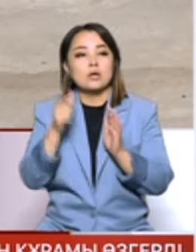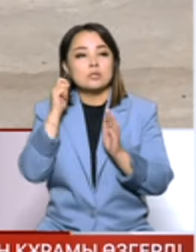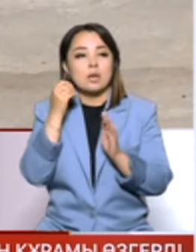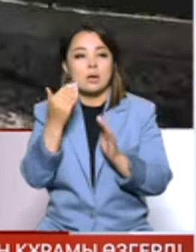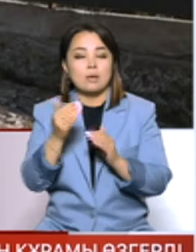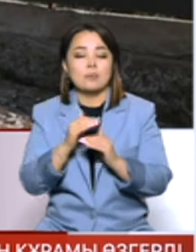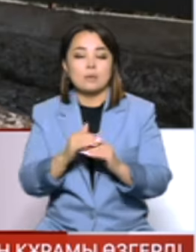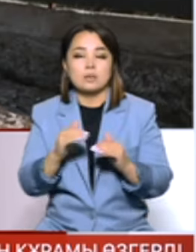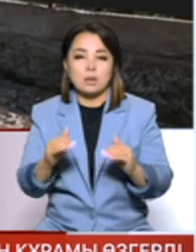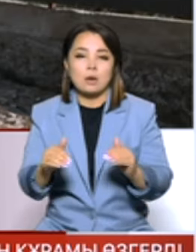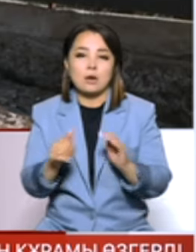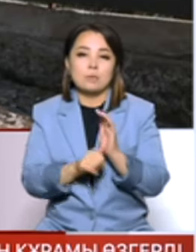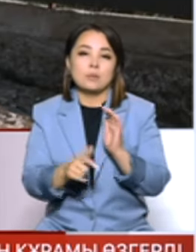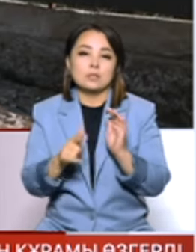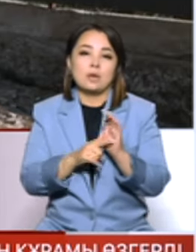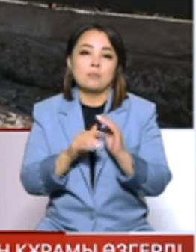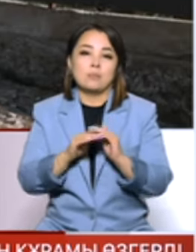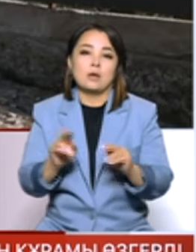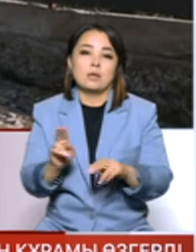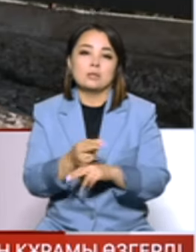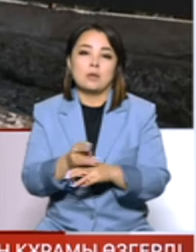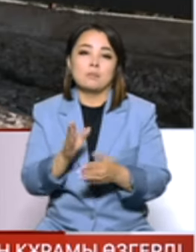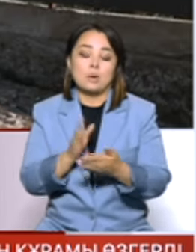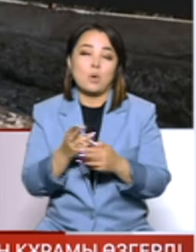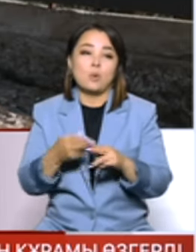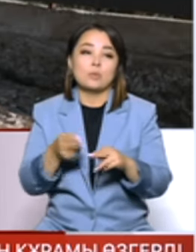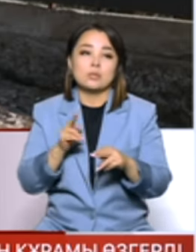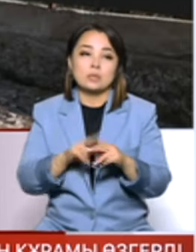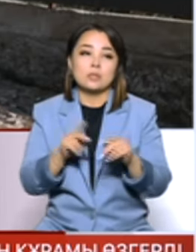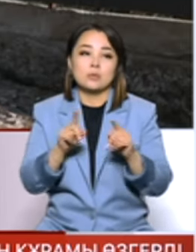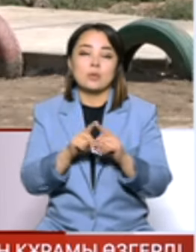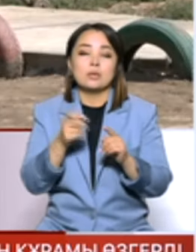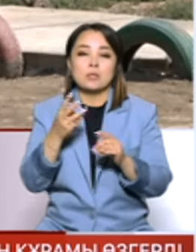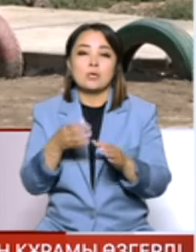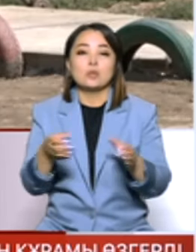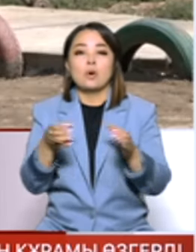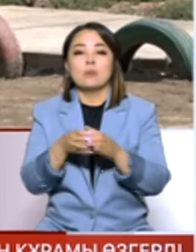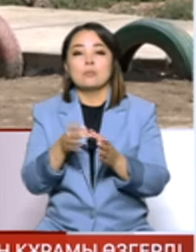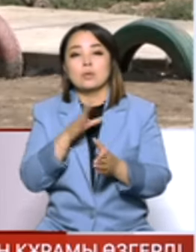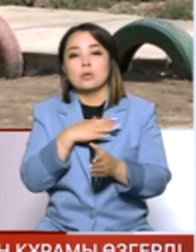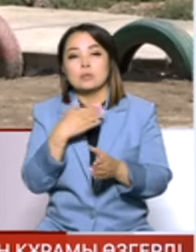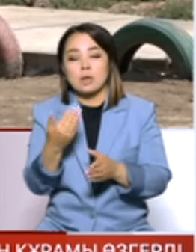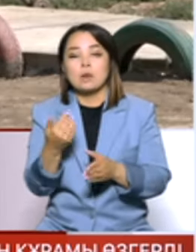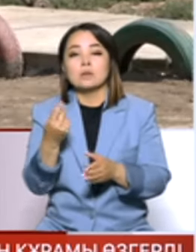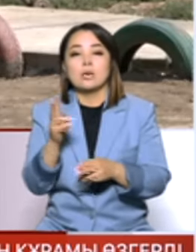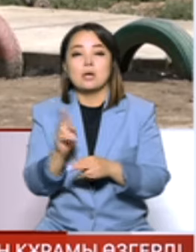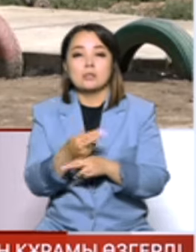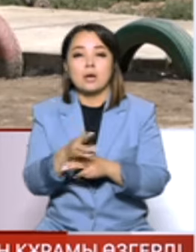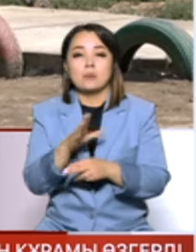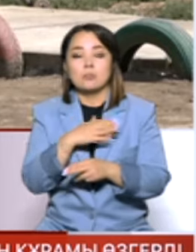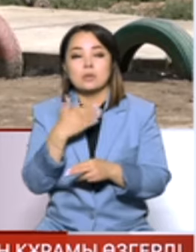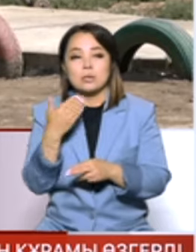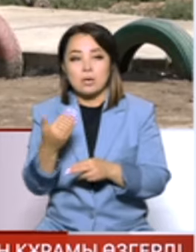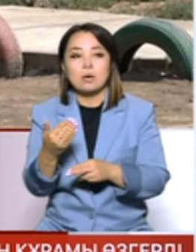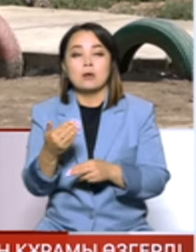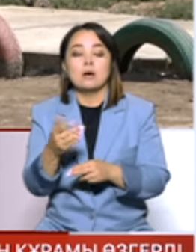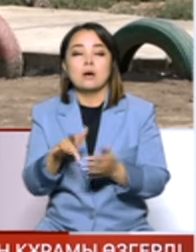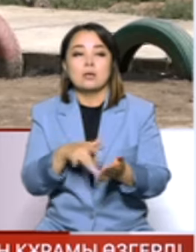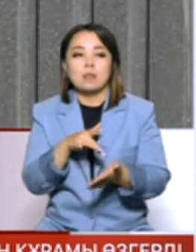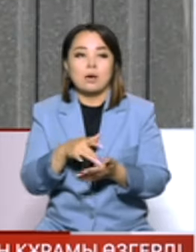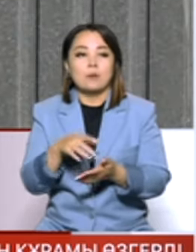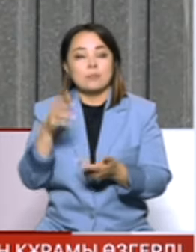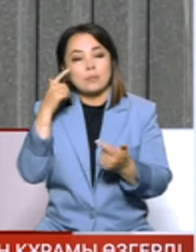аралығындағы 67 бала тәрбиеленіп келген еді. Енді олар қанша топта болғаны, қанша тәрбиеші болғаны қалалық